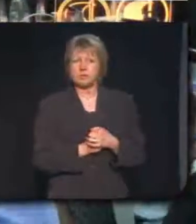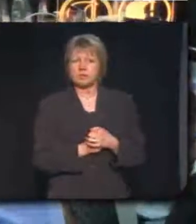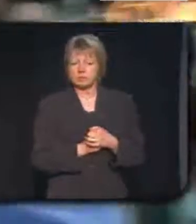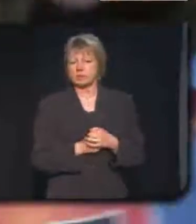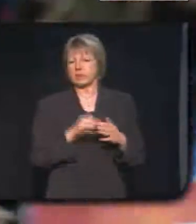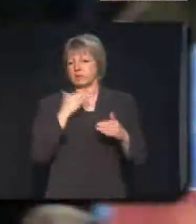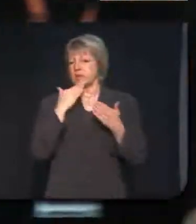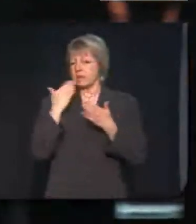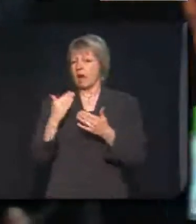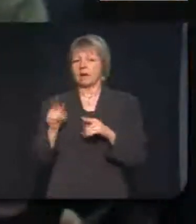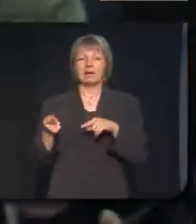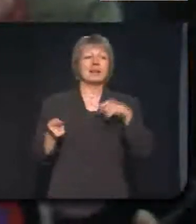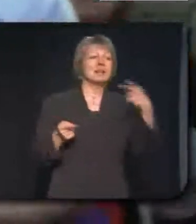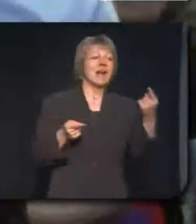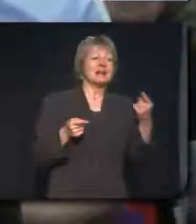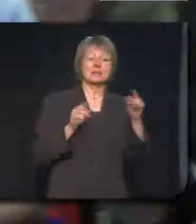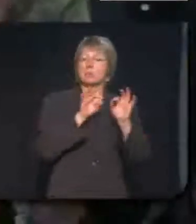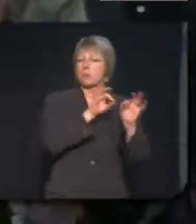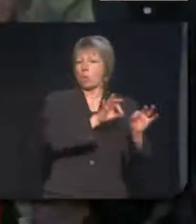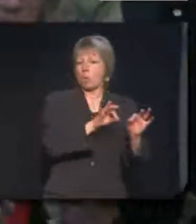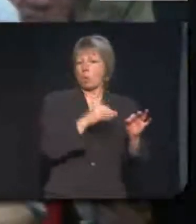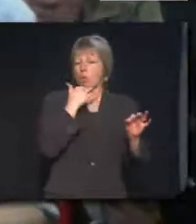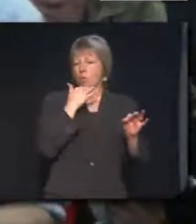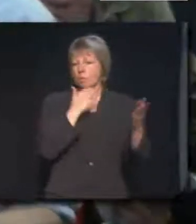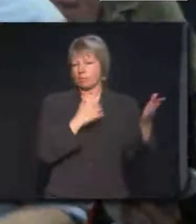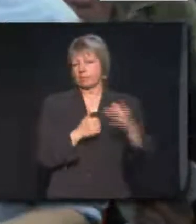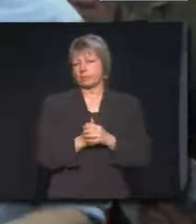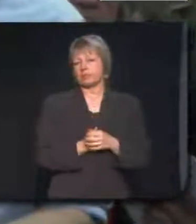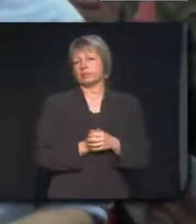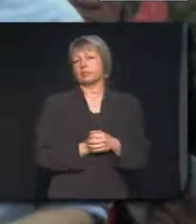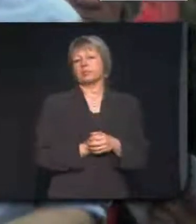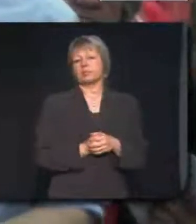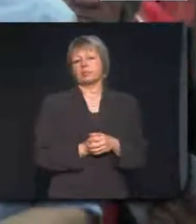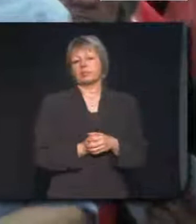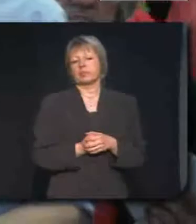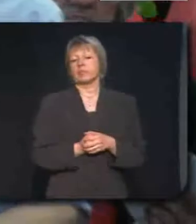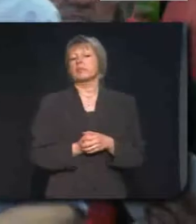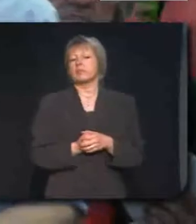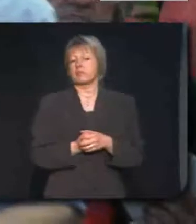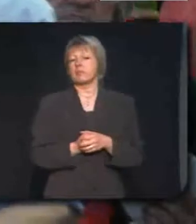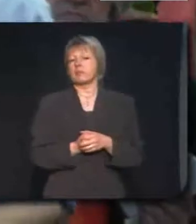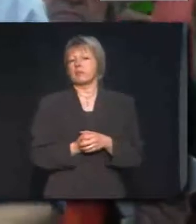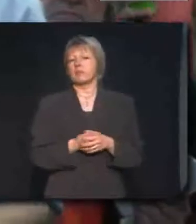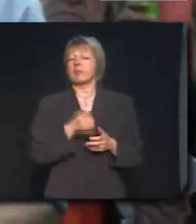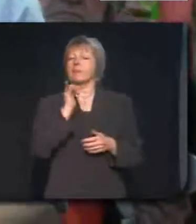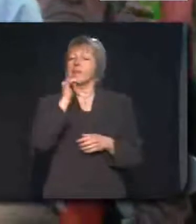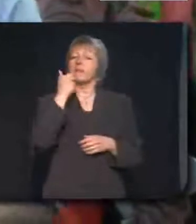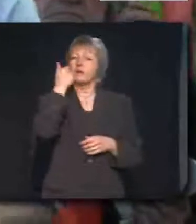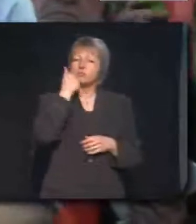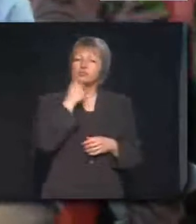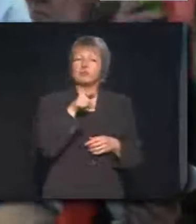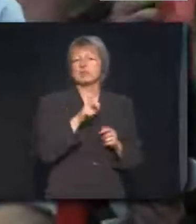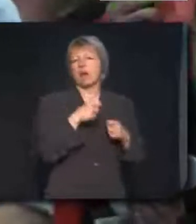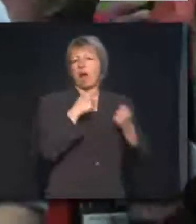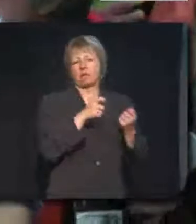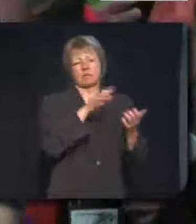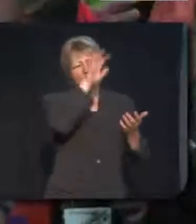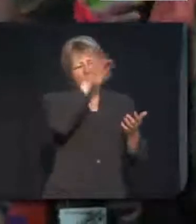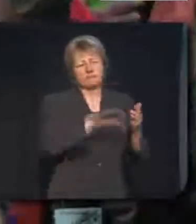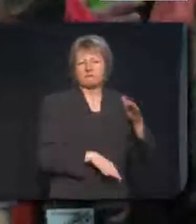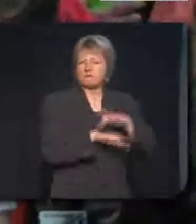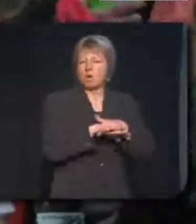vielen Dank oder nächste probebeitrag ja ich würde würde ich bitten diesen Antrag in seiner vollen Gänze anzunehmen